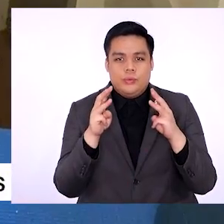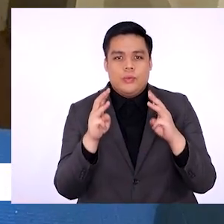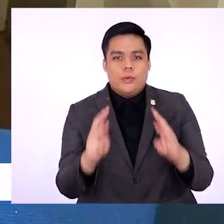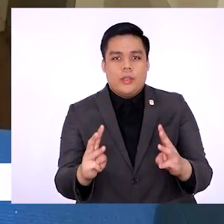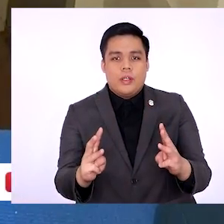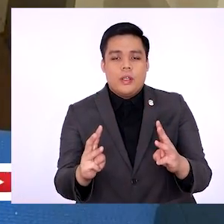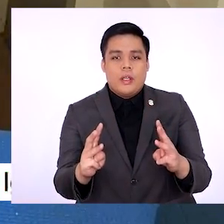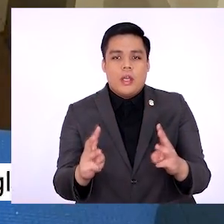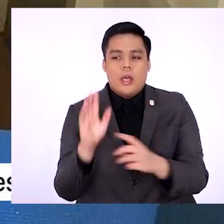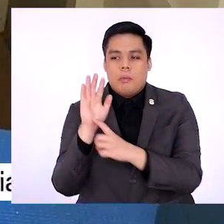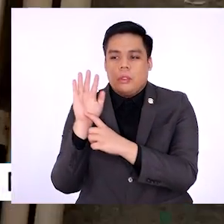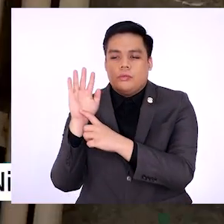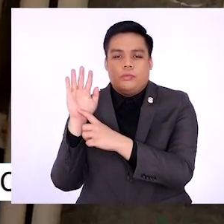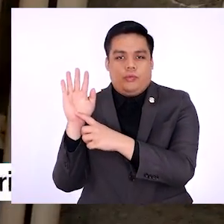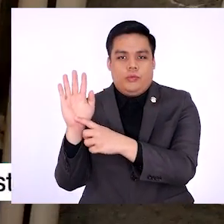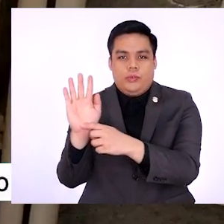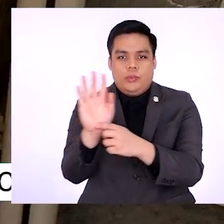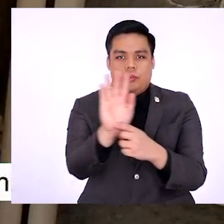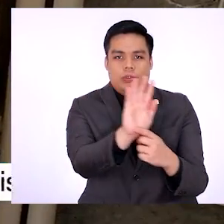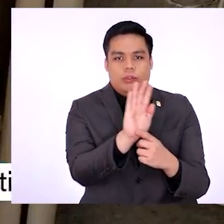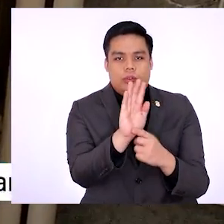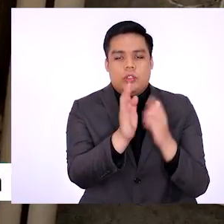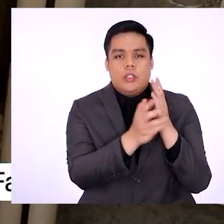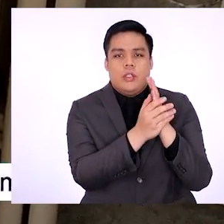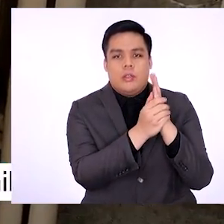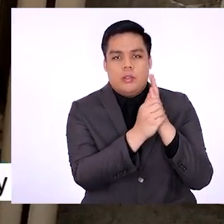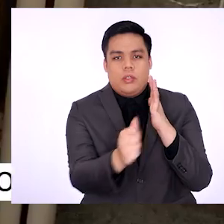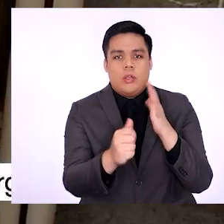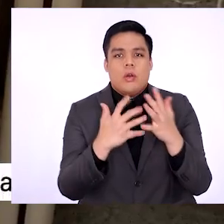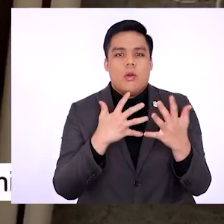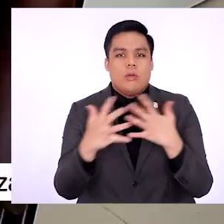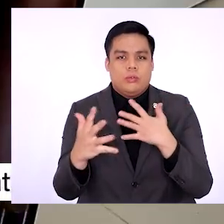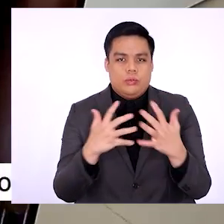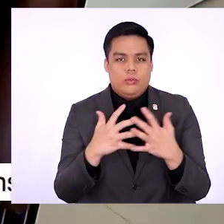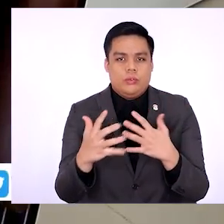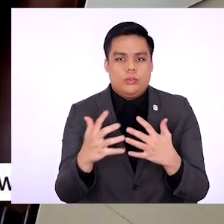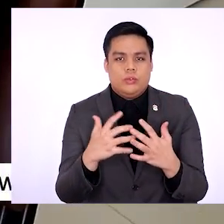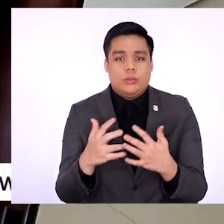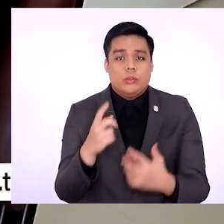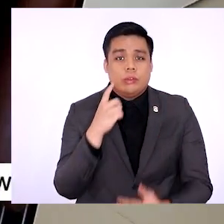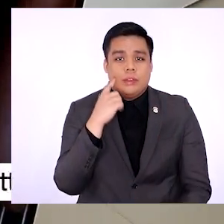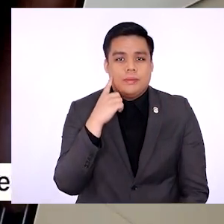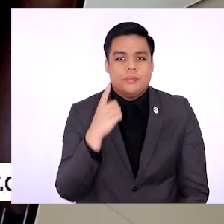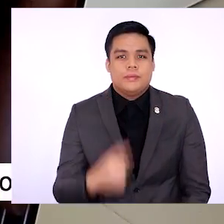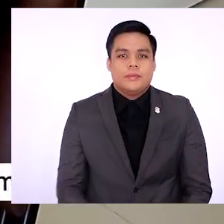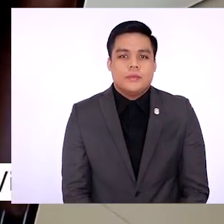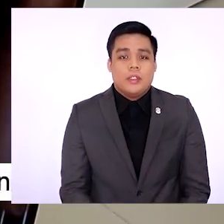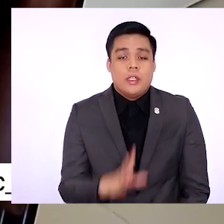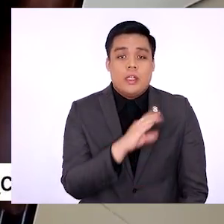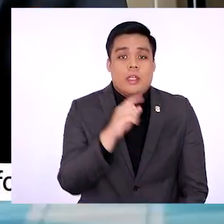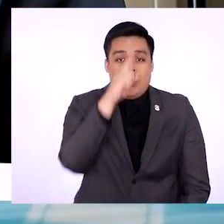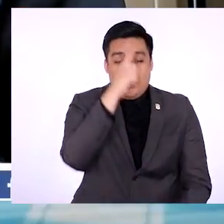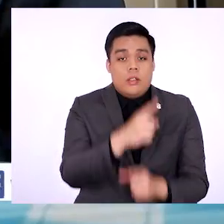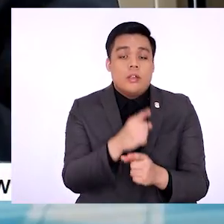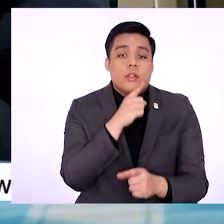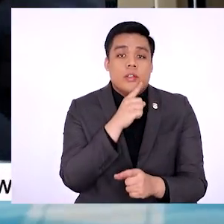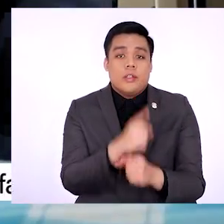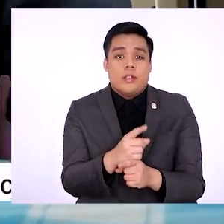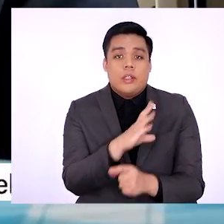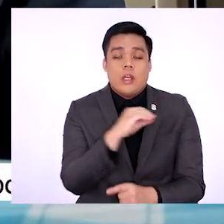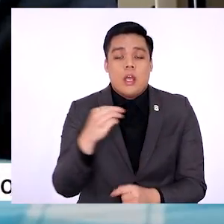na ipapakita nila ang kanilang kakayahan sa kabila ng kanilang kalagayan. At sa mga kapatid at may